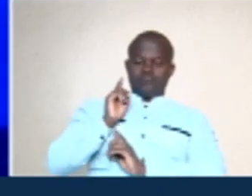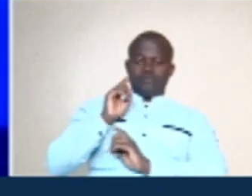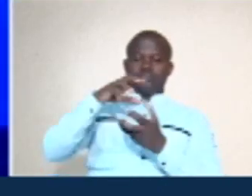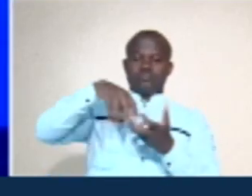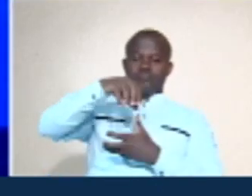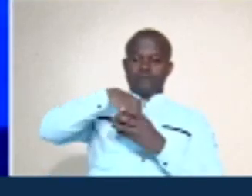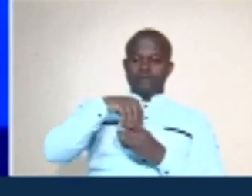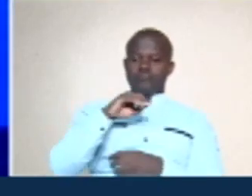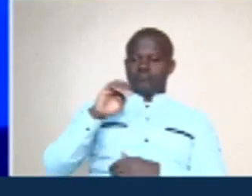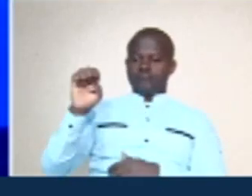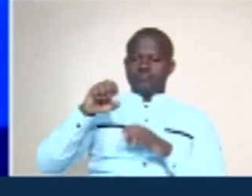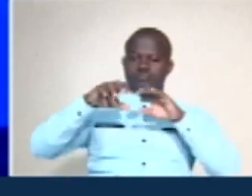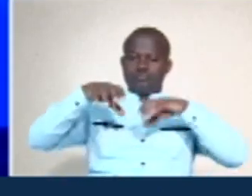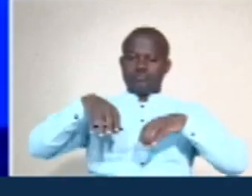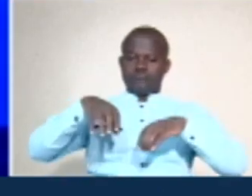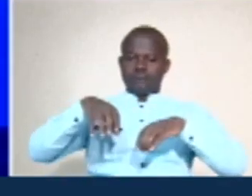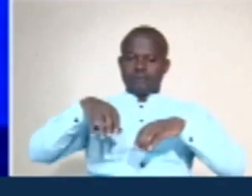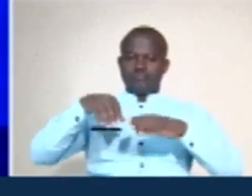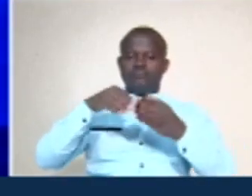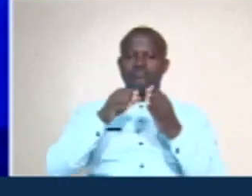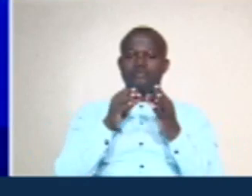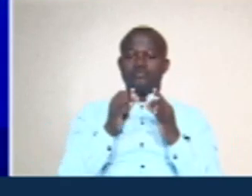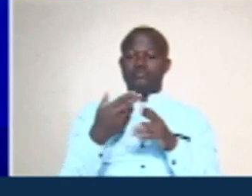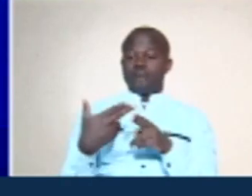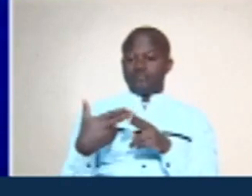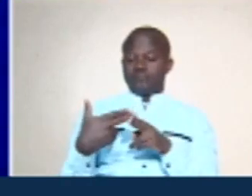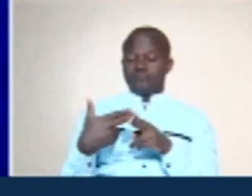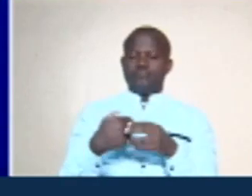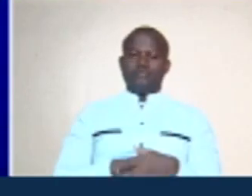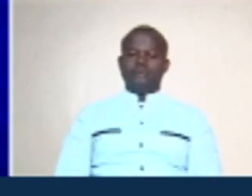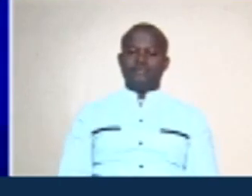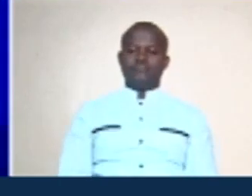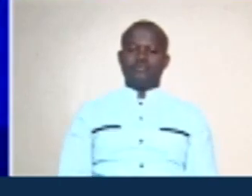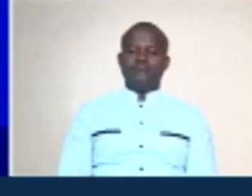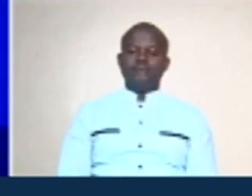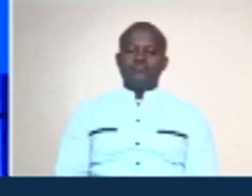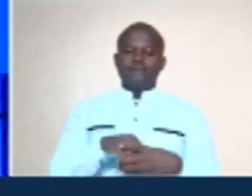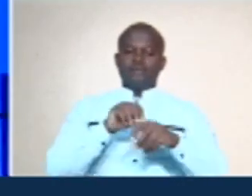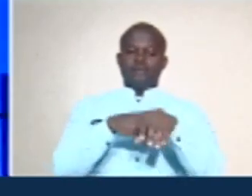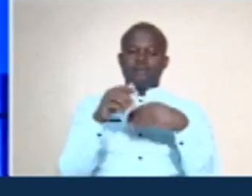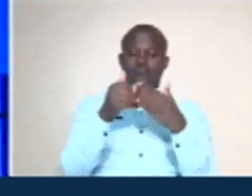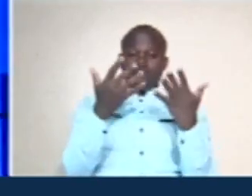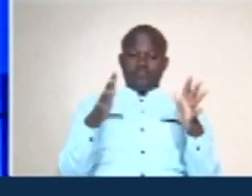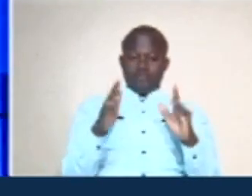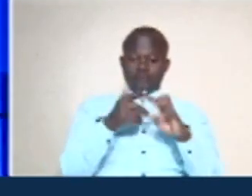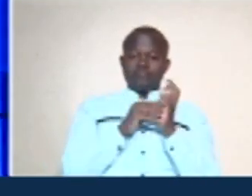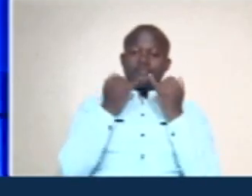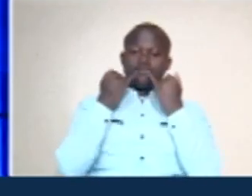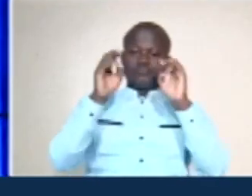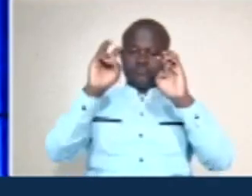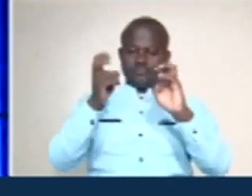bwa Repubulika ya Demokarasi ya Congo. Iyi nkuru tuzi kugarukaho mu kanya gatoya. Iyo nkuru turi buze kwigarukaho mu kanya gato gusa tubabwire